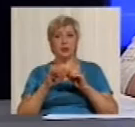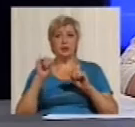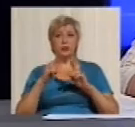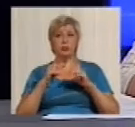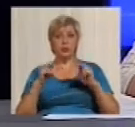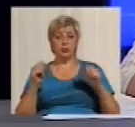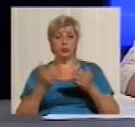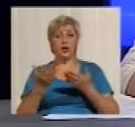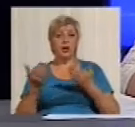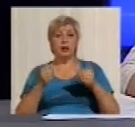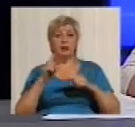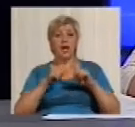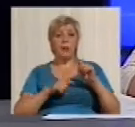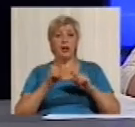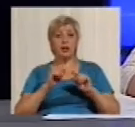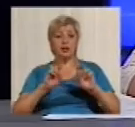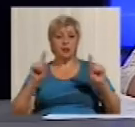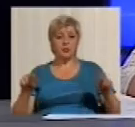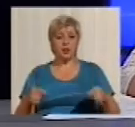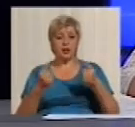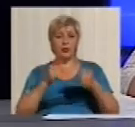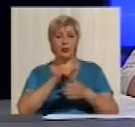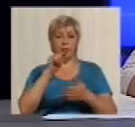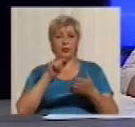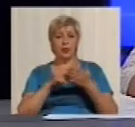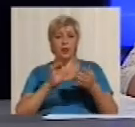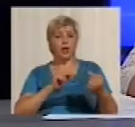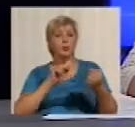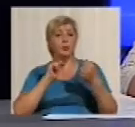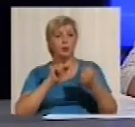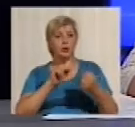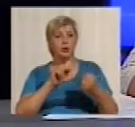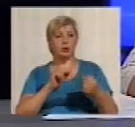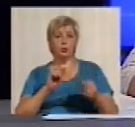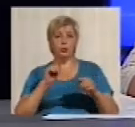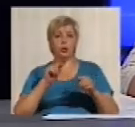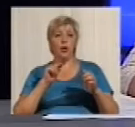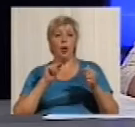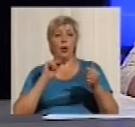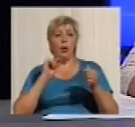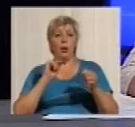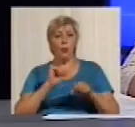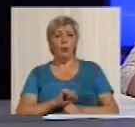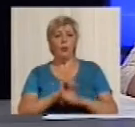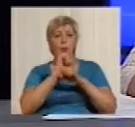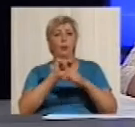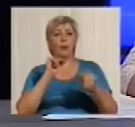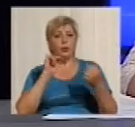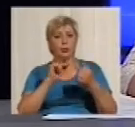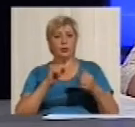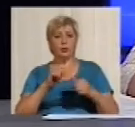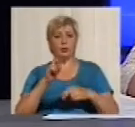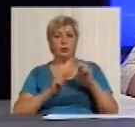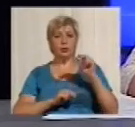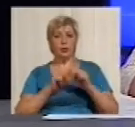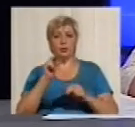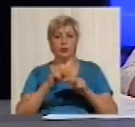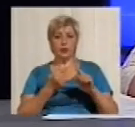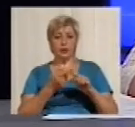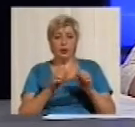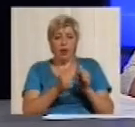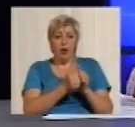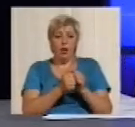батьки піднімають питання і протестують проти початку будівництва на території, яка межує зі